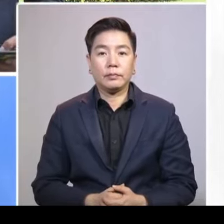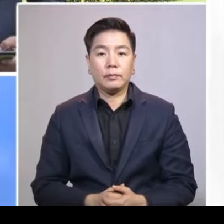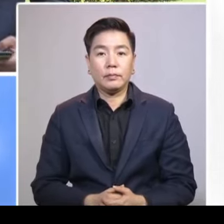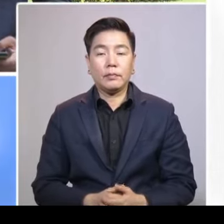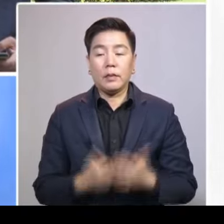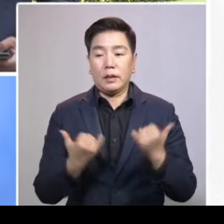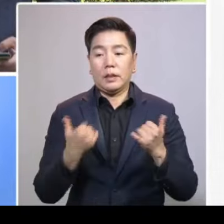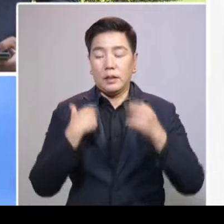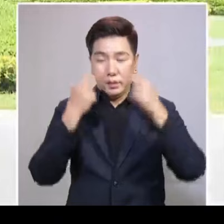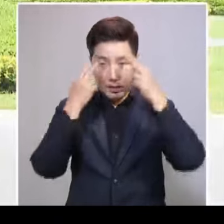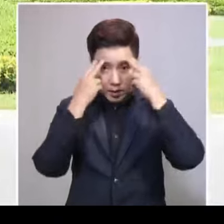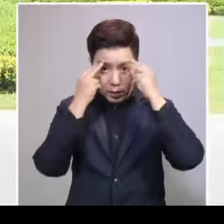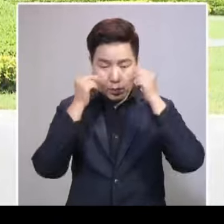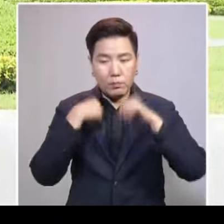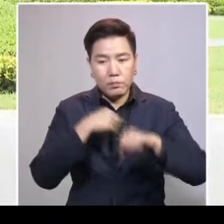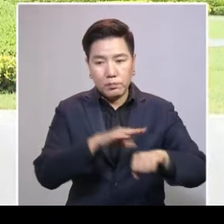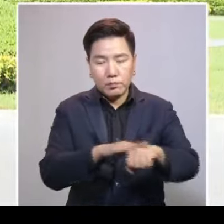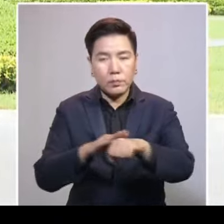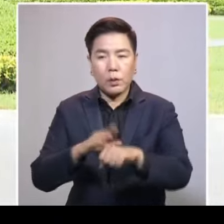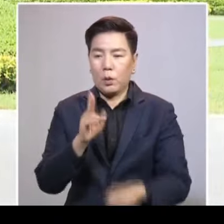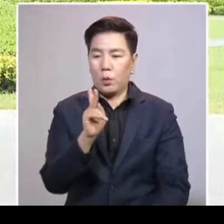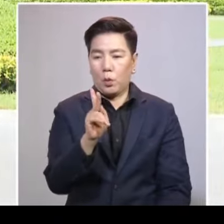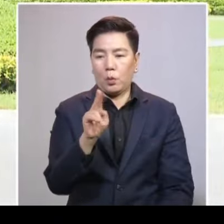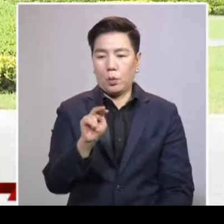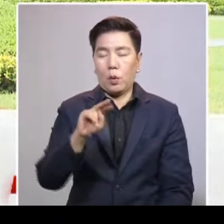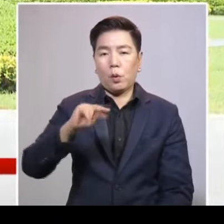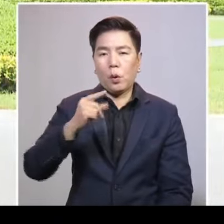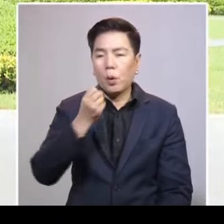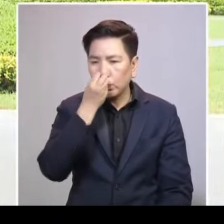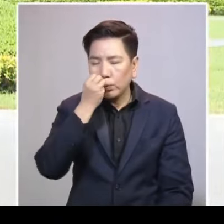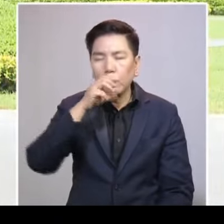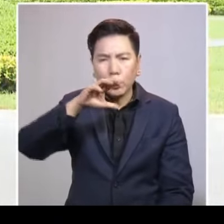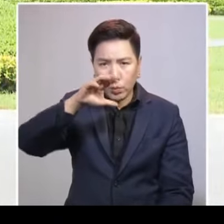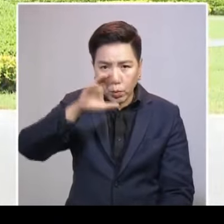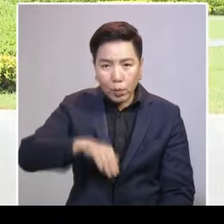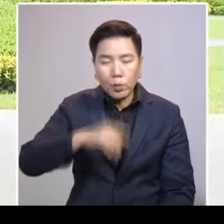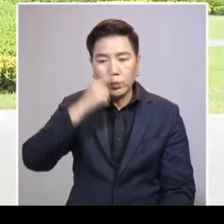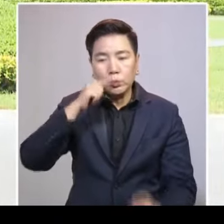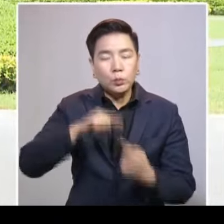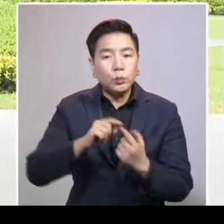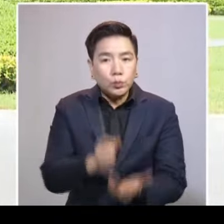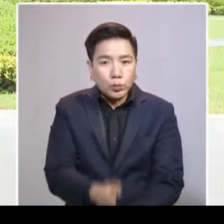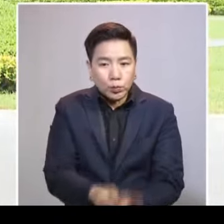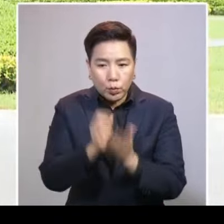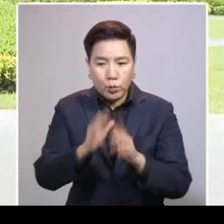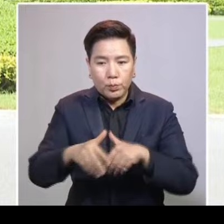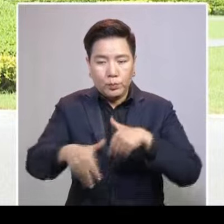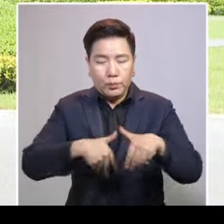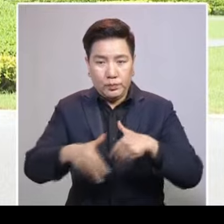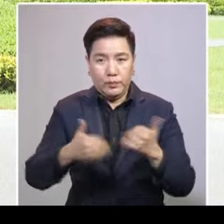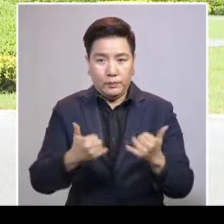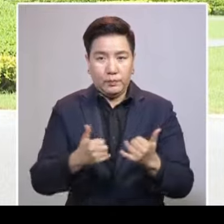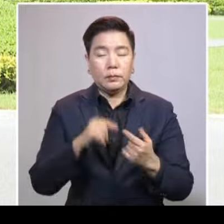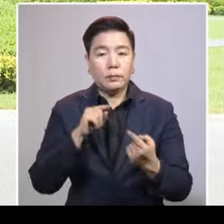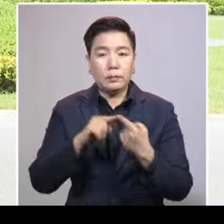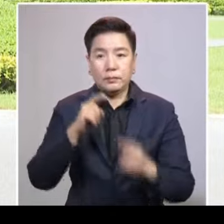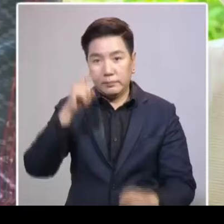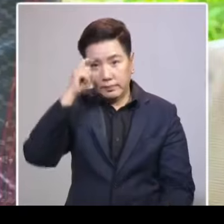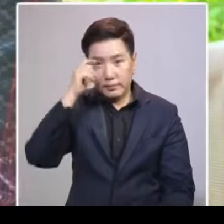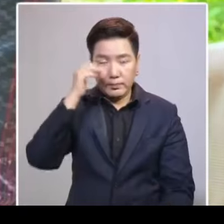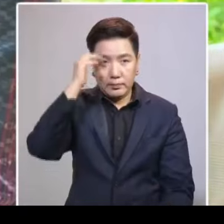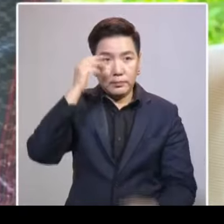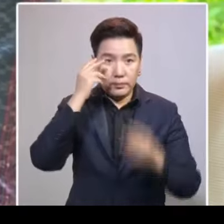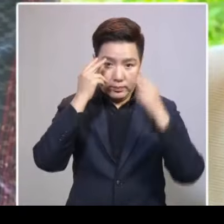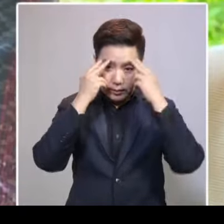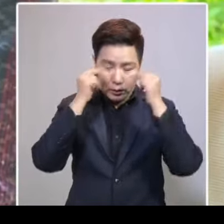ครับขณะที่นายกรัฐมนตรีเรียกร้องให้กนง.ปรับลดอัตราดอกเบี้ยลงนะครับเพื่อที่จะช่วยเหลือประชาชนครับนายเศรษฐาทวีสินน